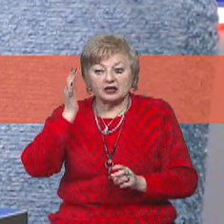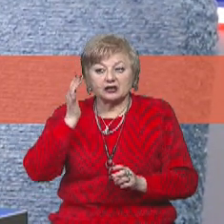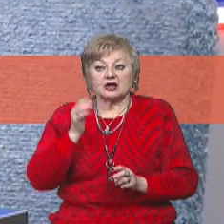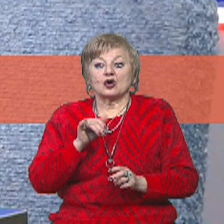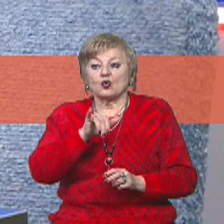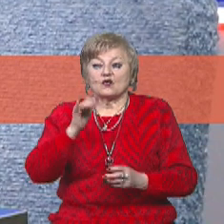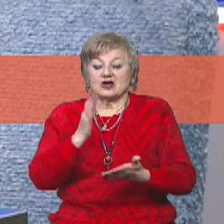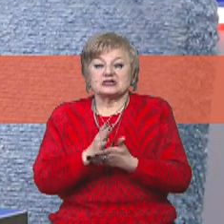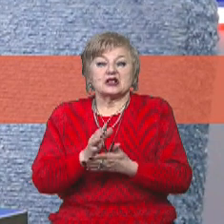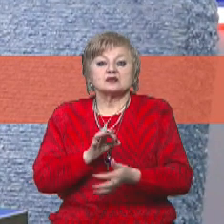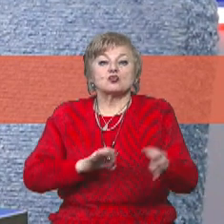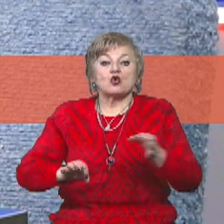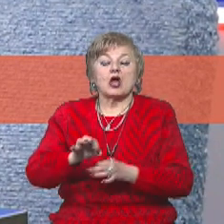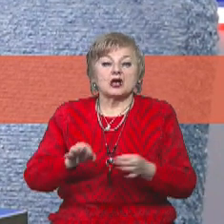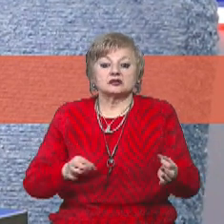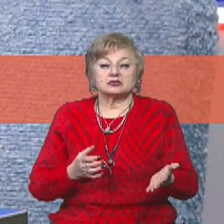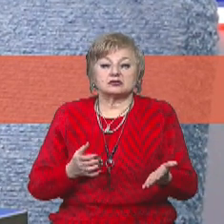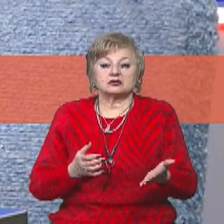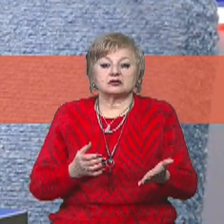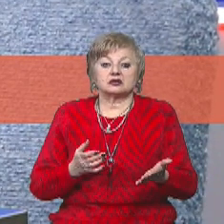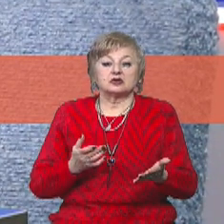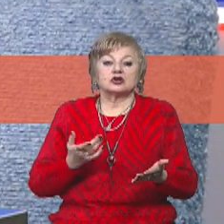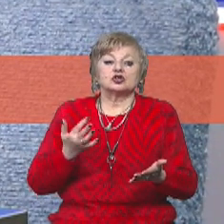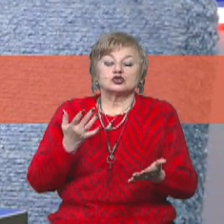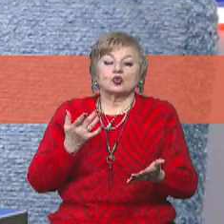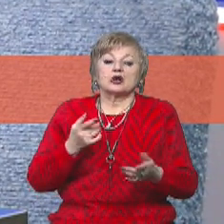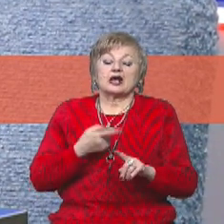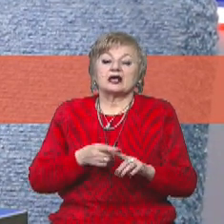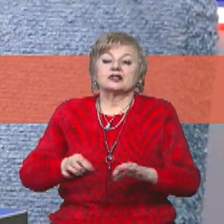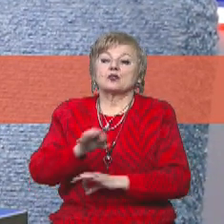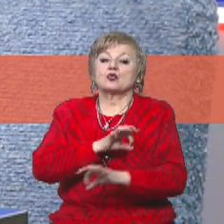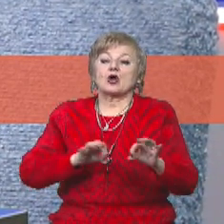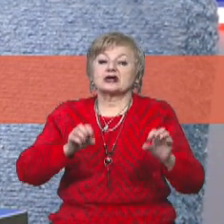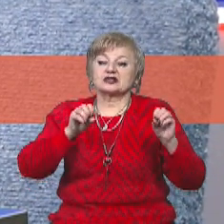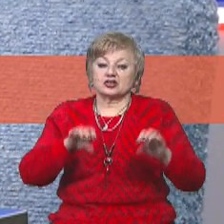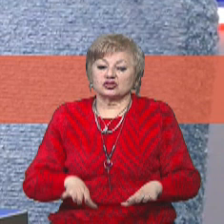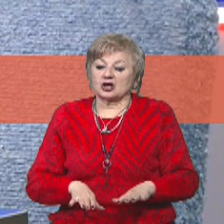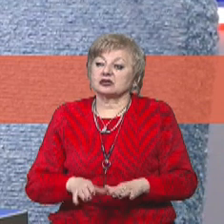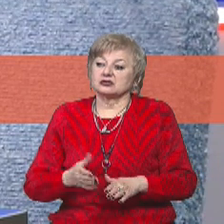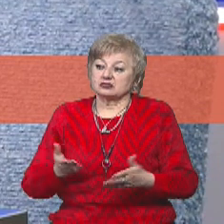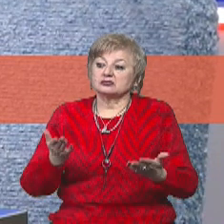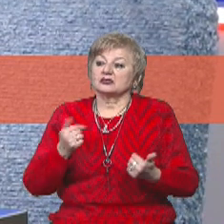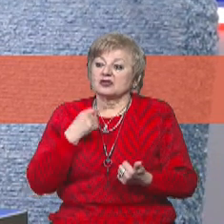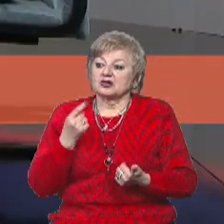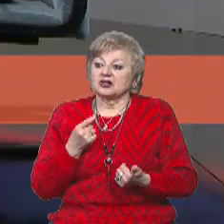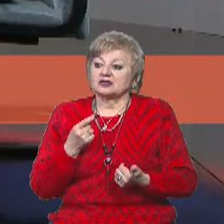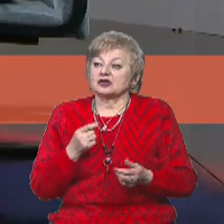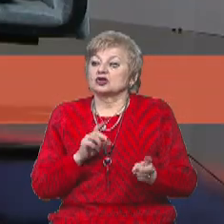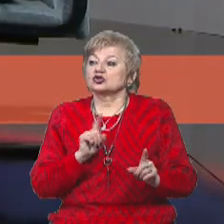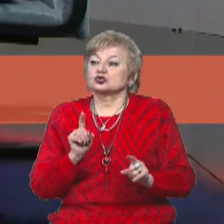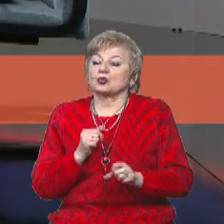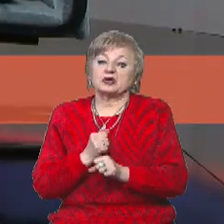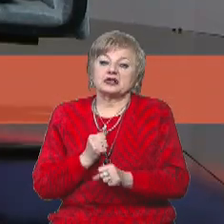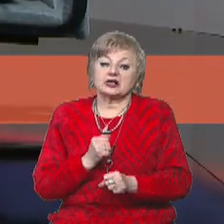є проєкт і проєкт рішення. Скільки цьому проєкту рішення і, ну, давайте умовний спосіб, якби діяла